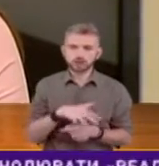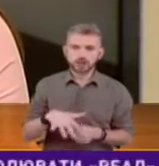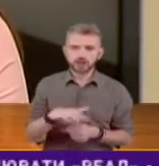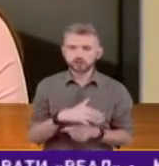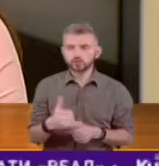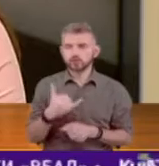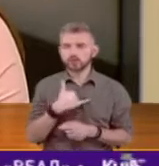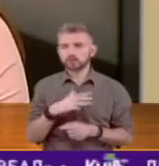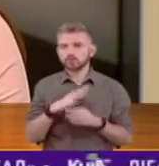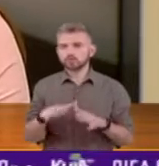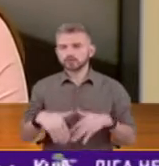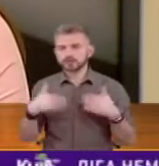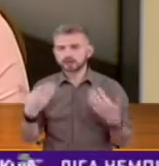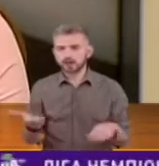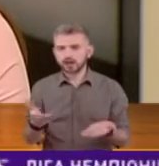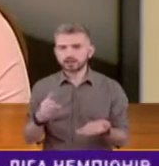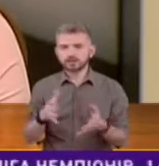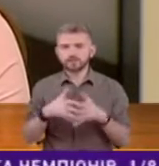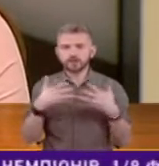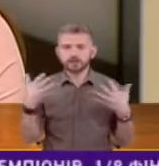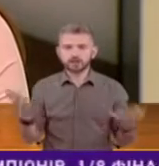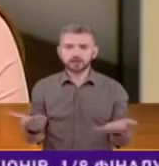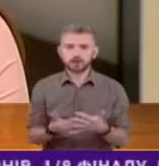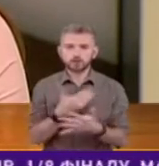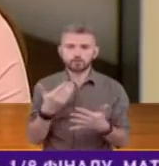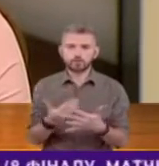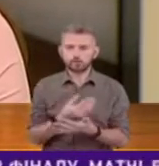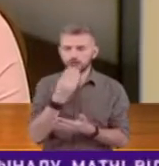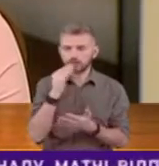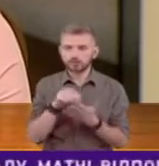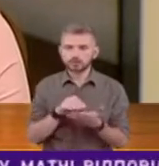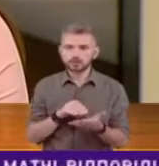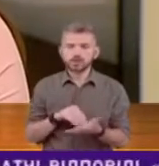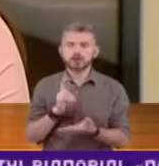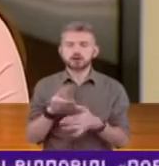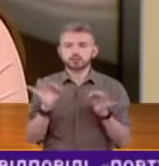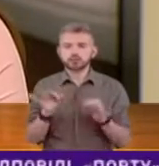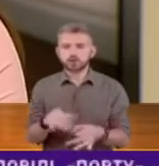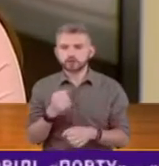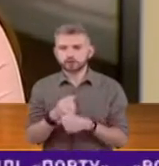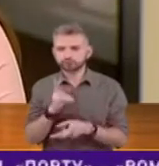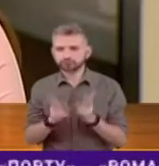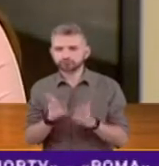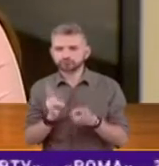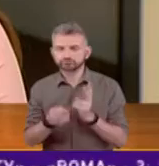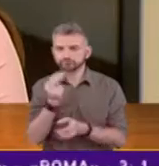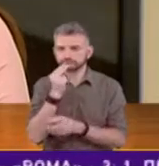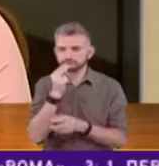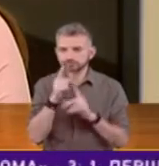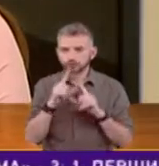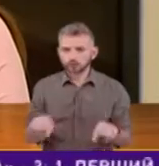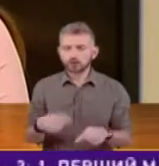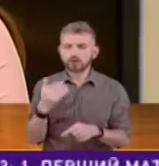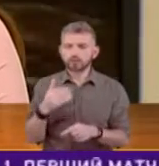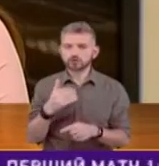нас була презентація велика нової рецептури, як правильно це робити. І дуже багато представники